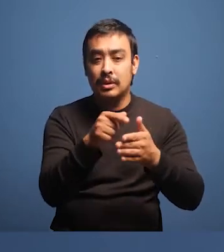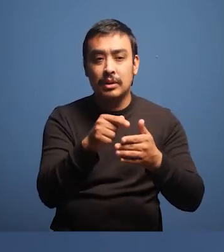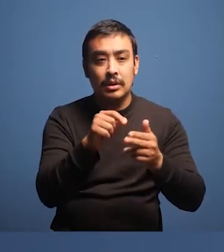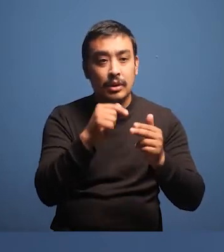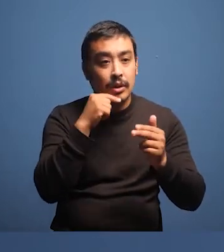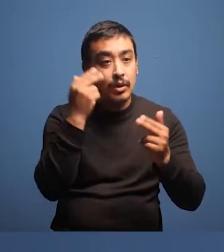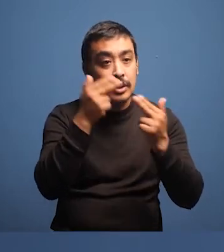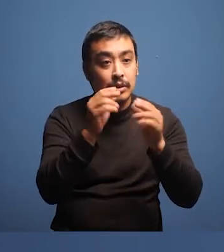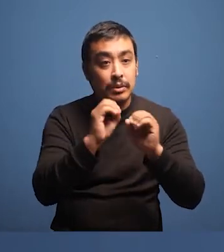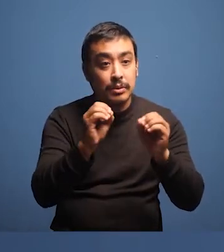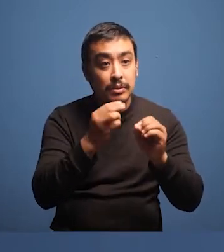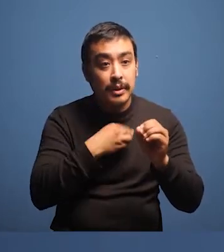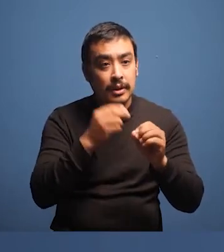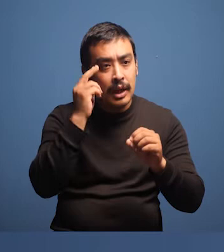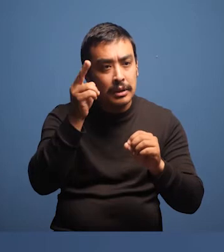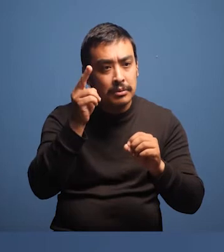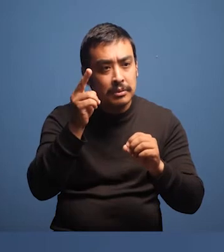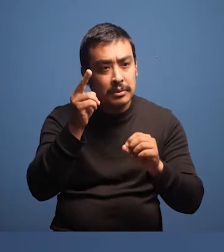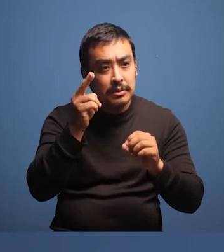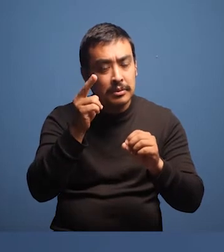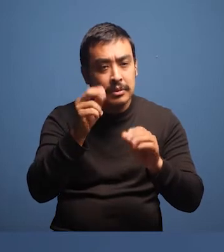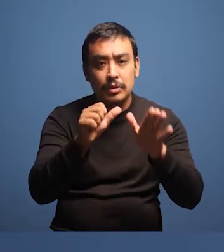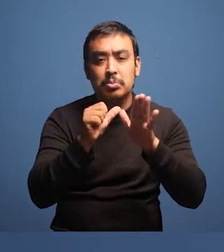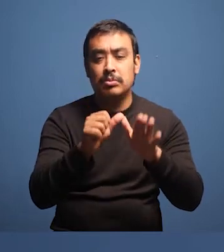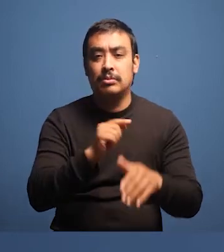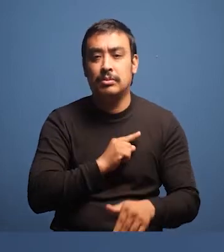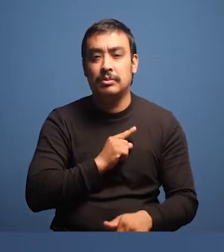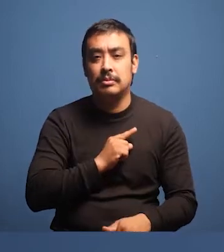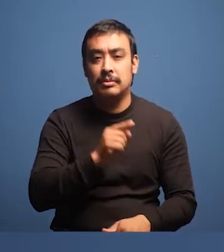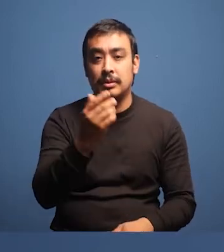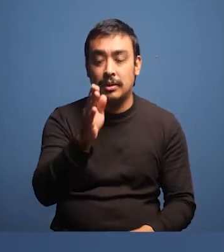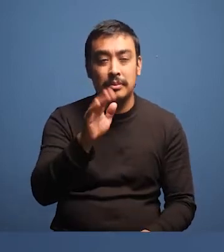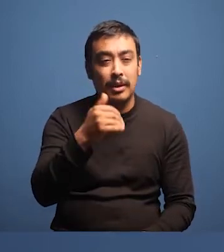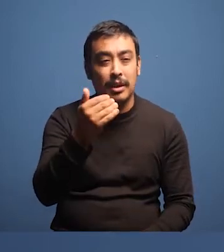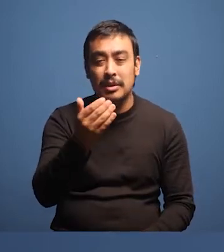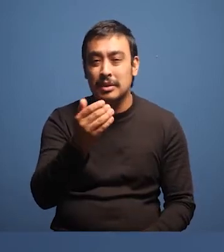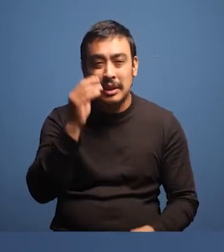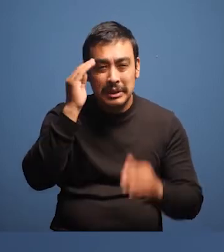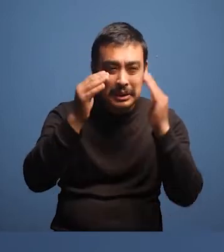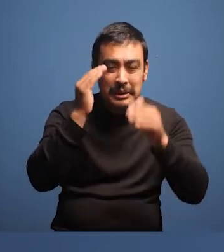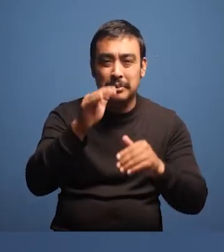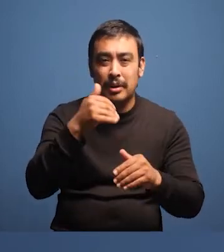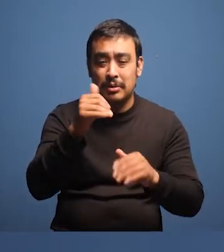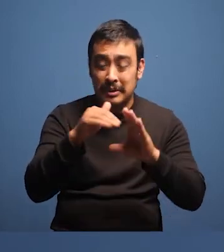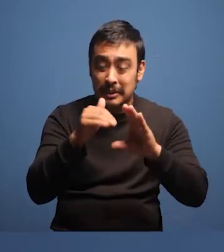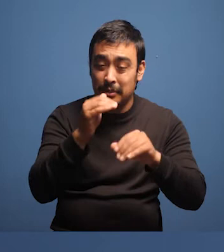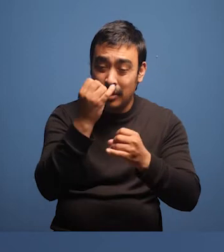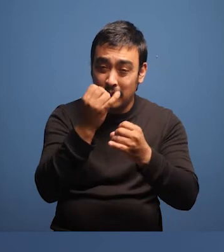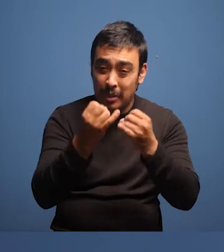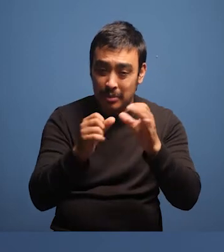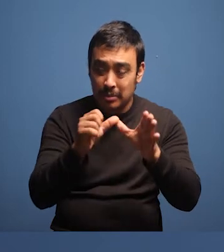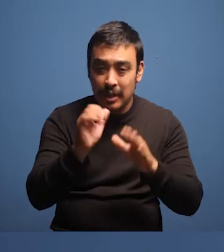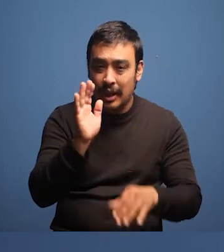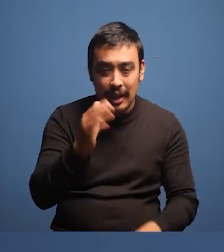हाई हेलो गरेपछि अफकोर्स रिप्लाई गर्न त मन लाग्दैन, मतलब डर पनि हुन्छ। अनि त्यो नभएपछि चाहिँ एकदम धेरै हेलो हेलो गरेर पठाउने अनि लास्टसम्म नि रिप्लाई